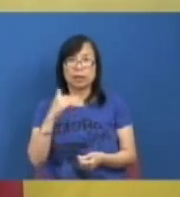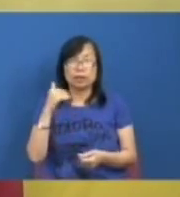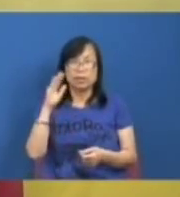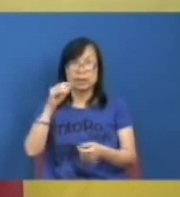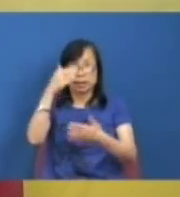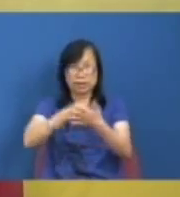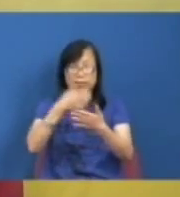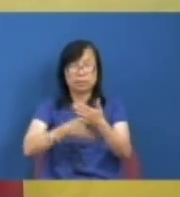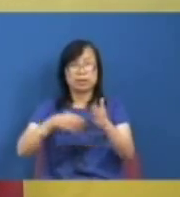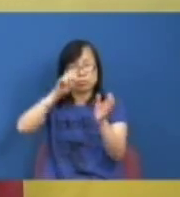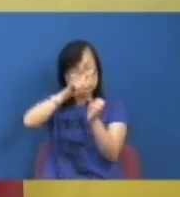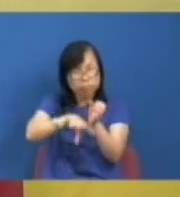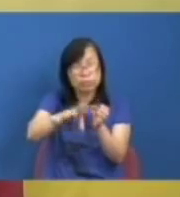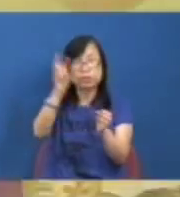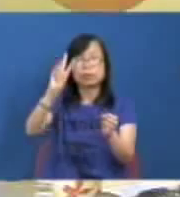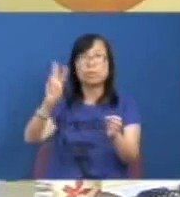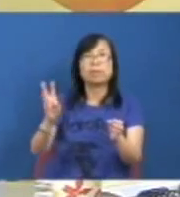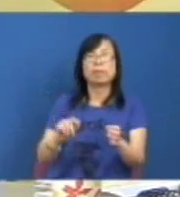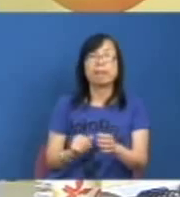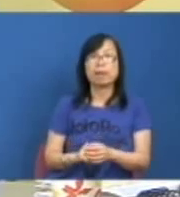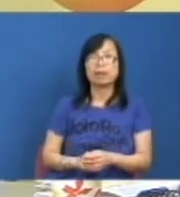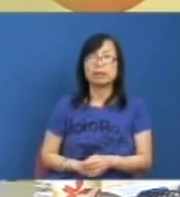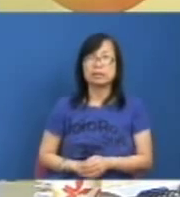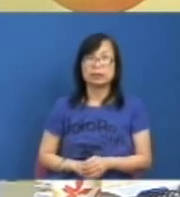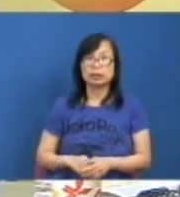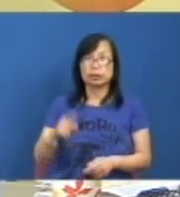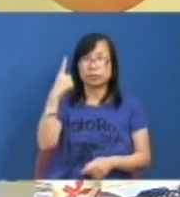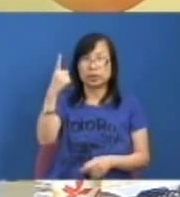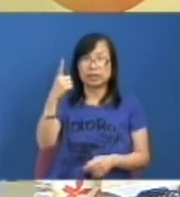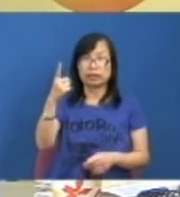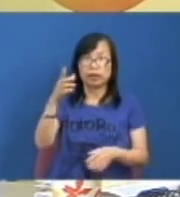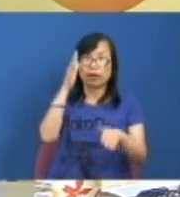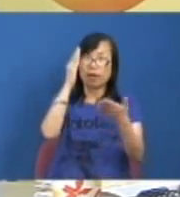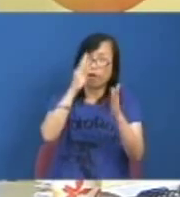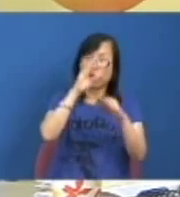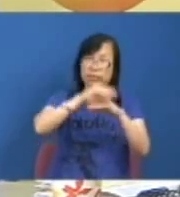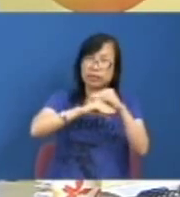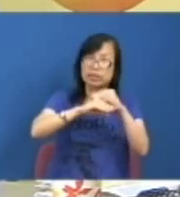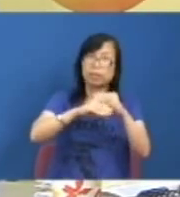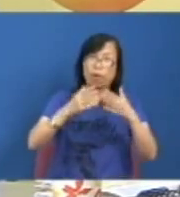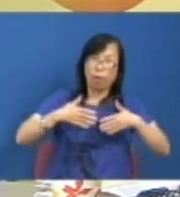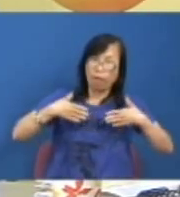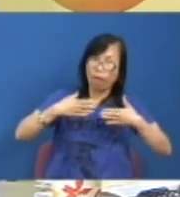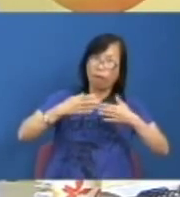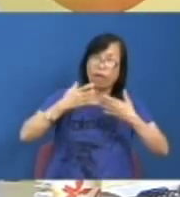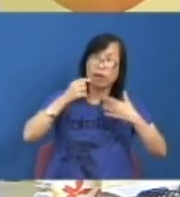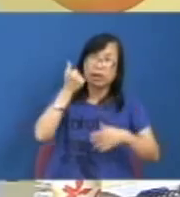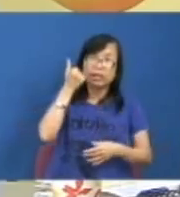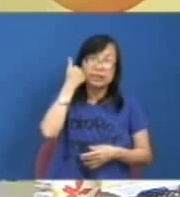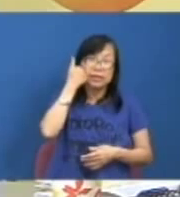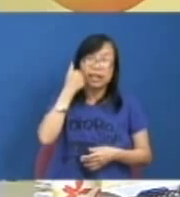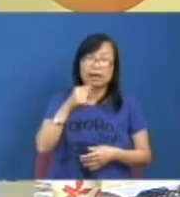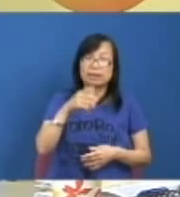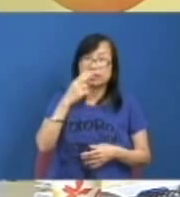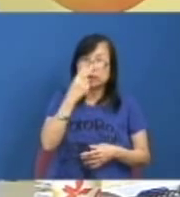少滲水的問題。 是啊，大家記住啊，一個人裝個分體機躲在外牆呢是很開心好想